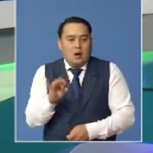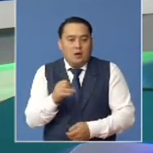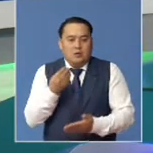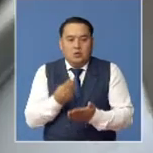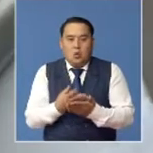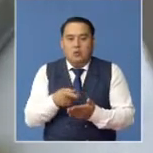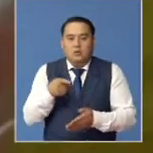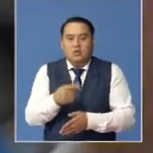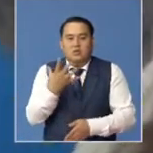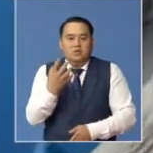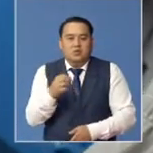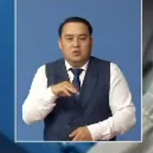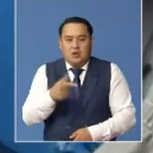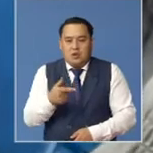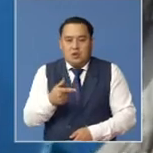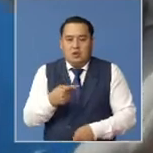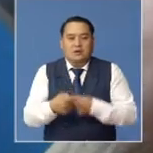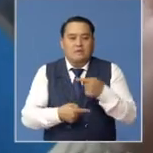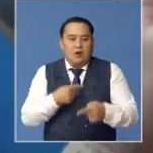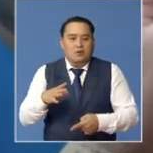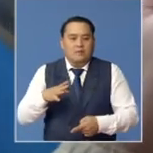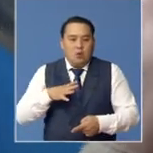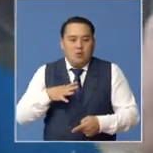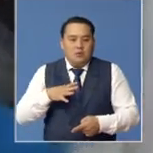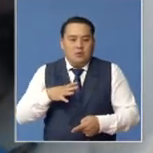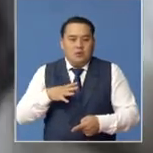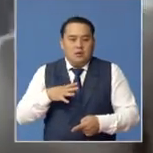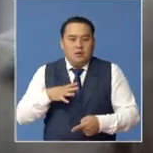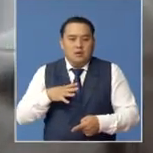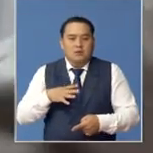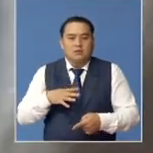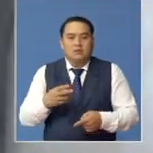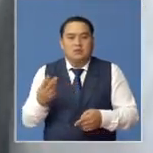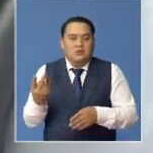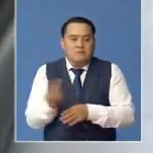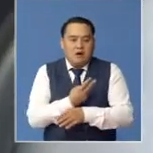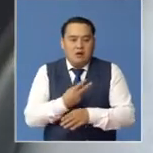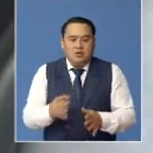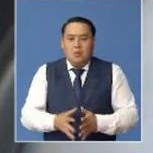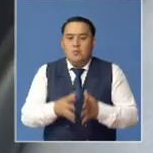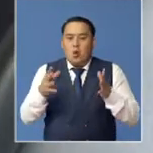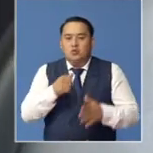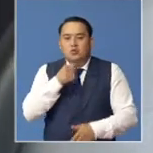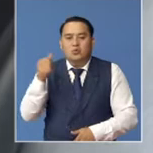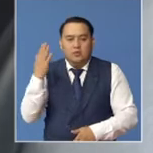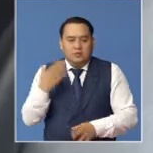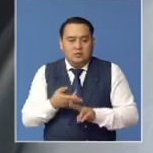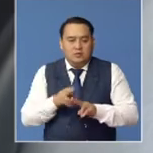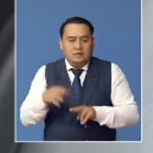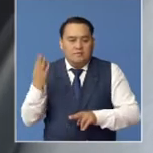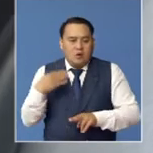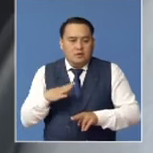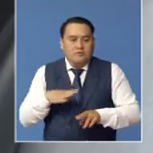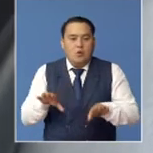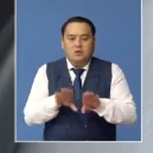горожанам 1500 тенге, передает сайт телеканала КТК. Озвученная цена в два раза выше предыдущей. Такое решение представители